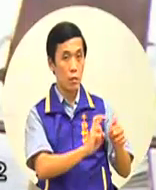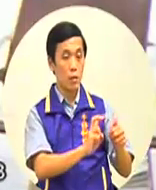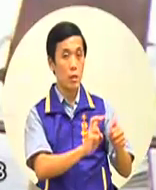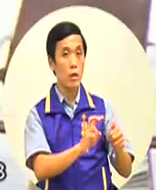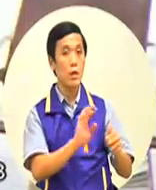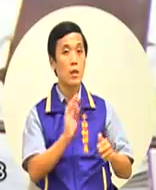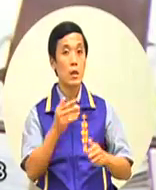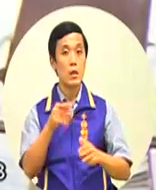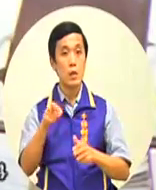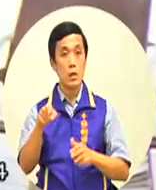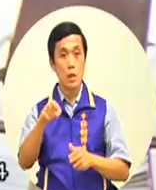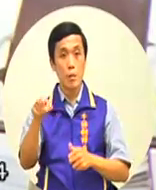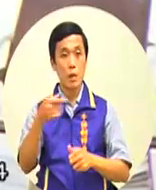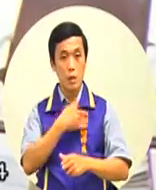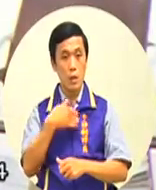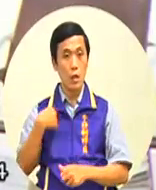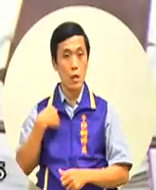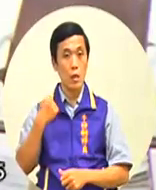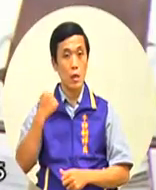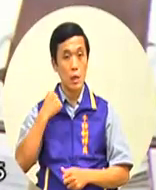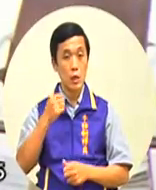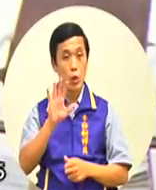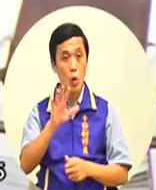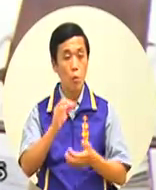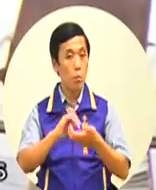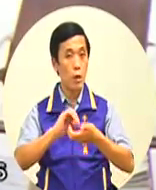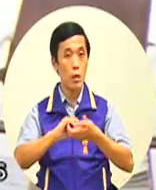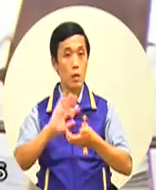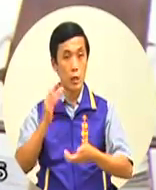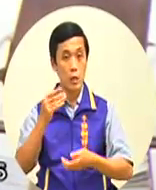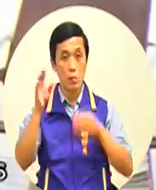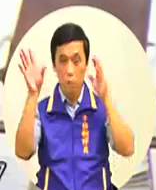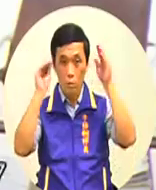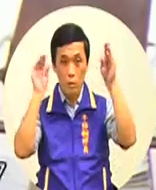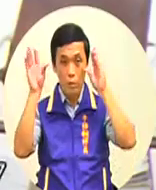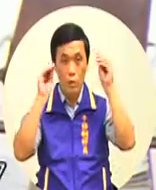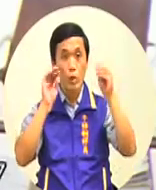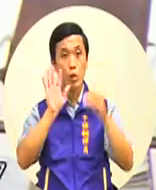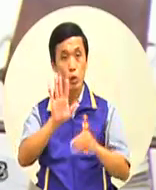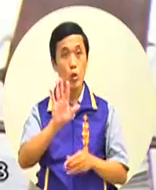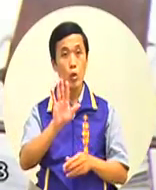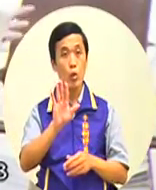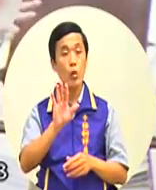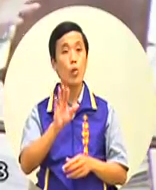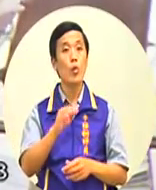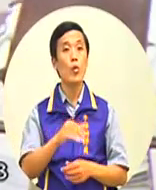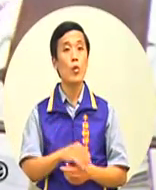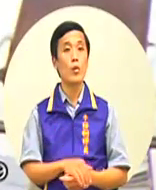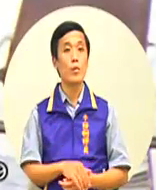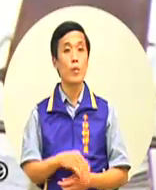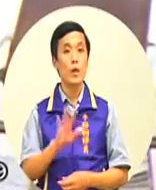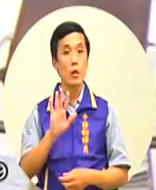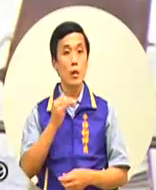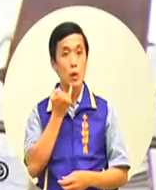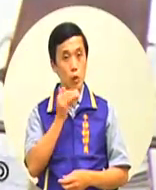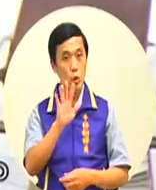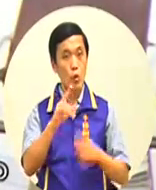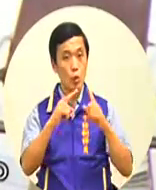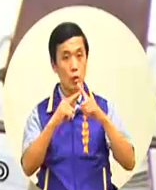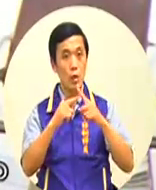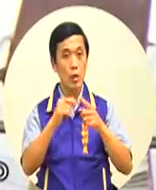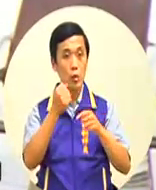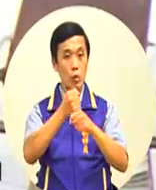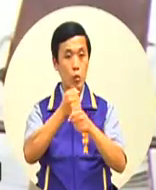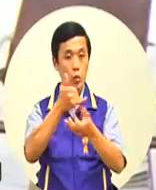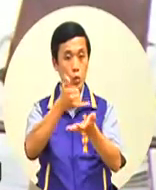常识跟有一些相关的知识啊，有也会有所不足啦，啊。当然嘛，有人哈，哦，是退休之后，